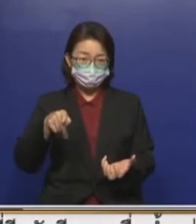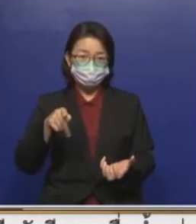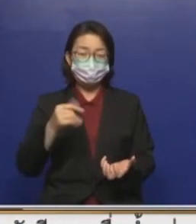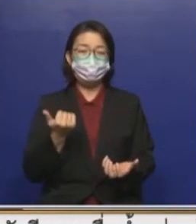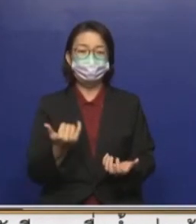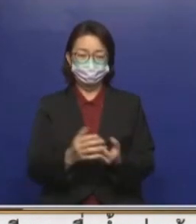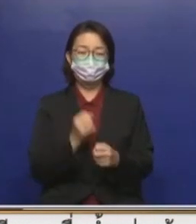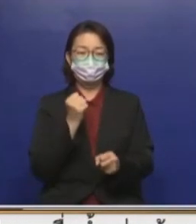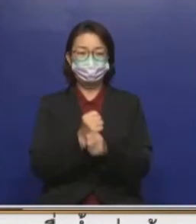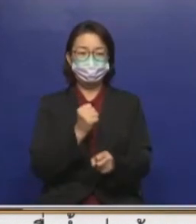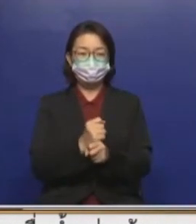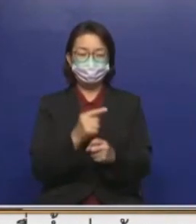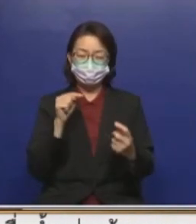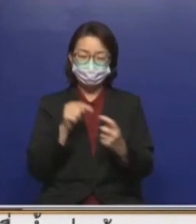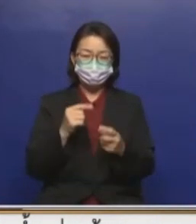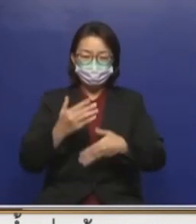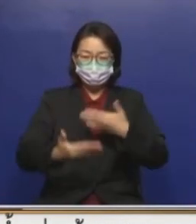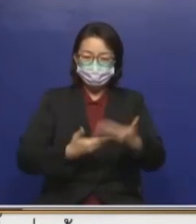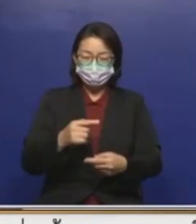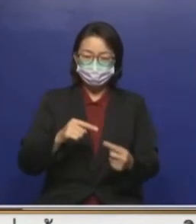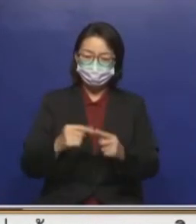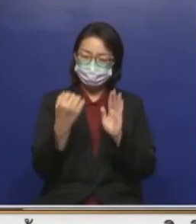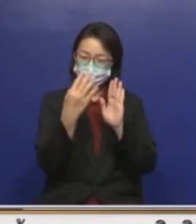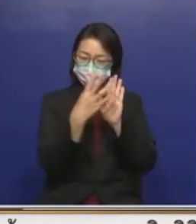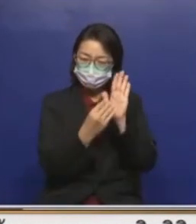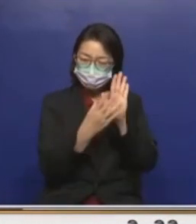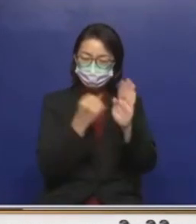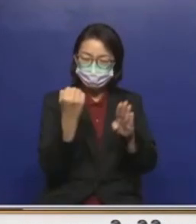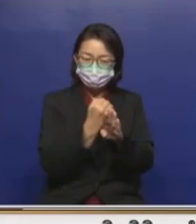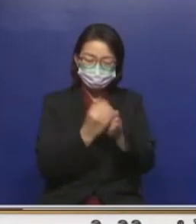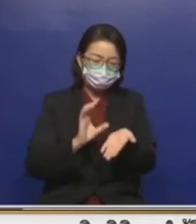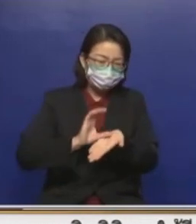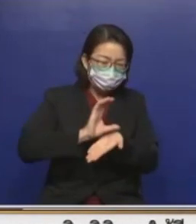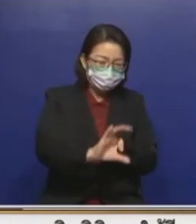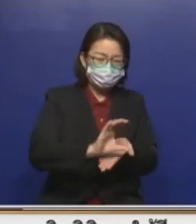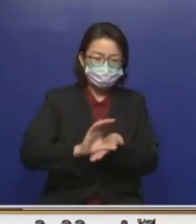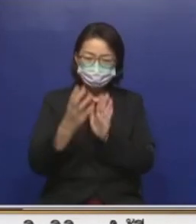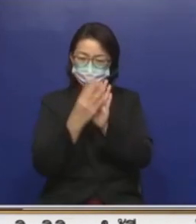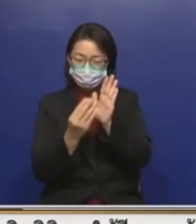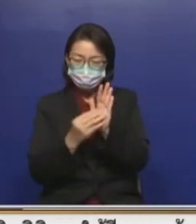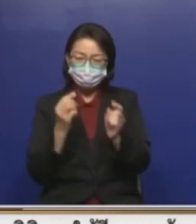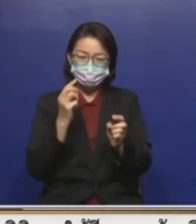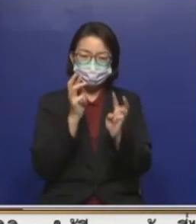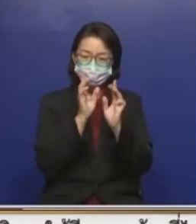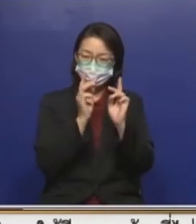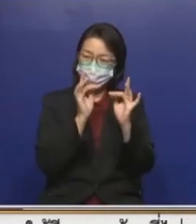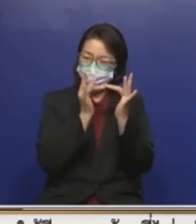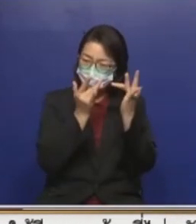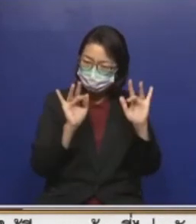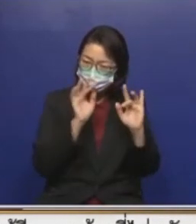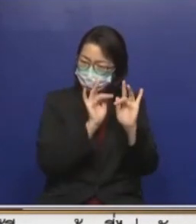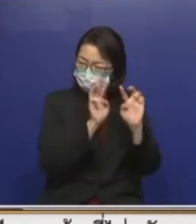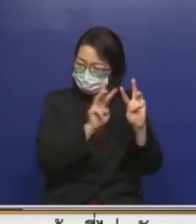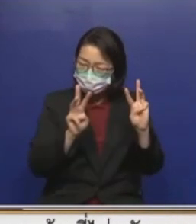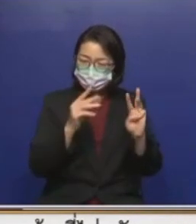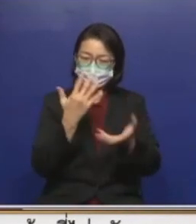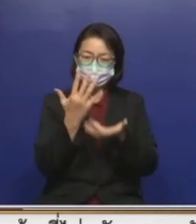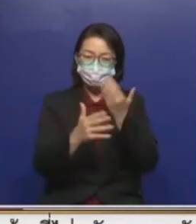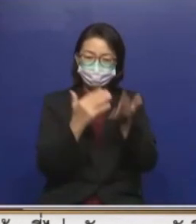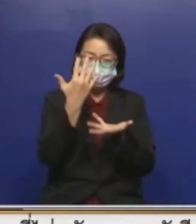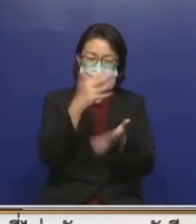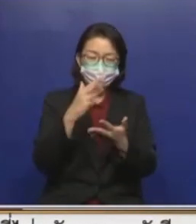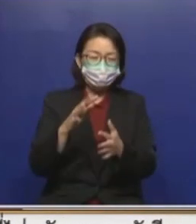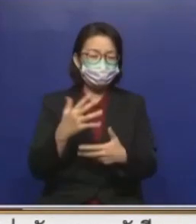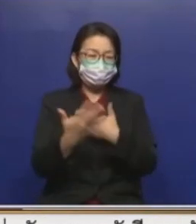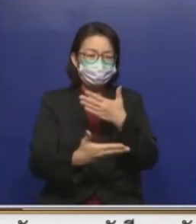ใช้งบประมาณไปเพื่อการฝึกอบรมพัฒนาผลิตภัณฑ์อบรมการขายออนไลน์บ้างแต่สินค้าของชาวโอทอปก็ยังข